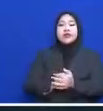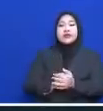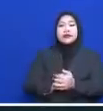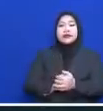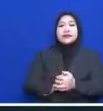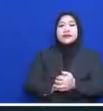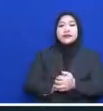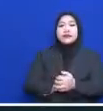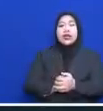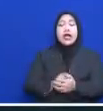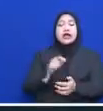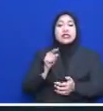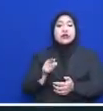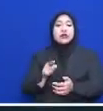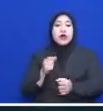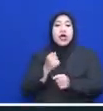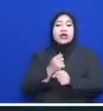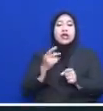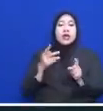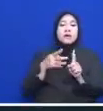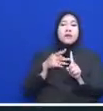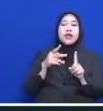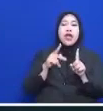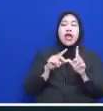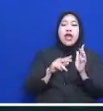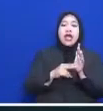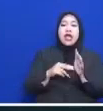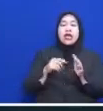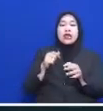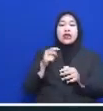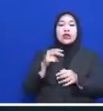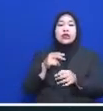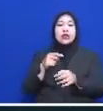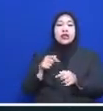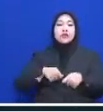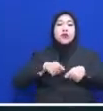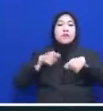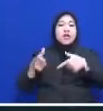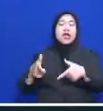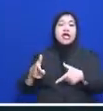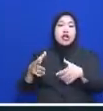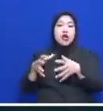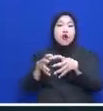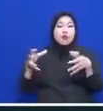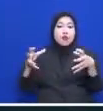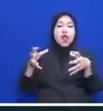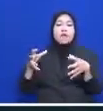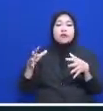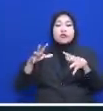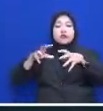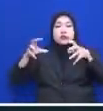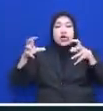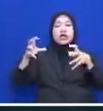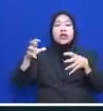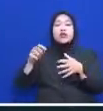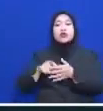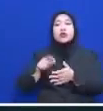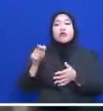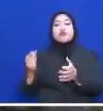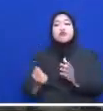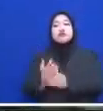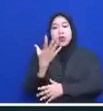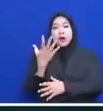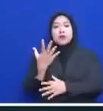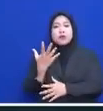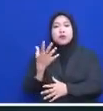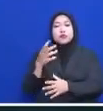yang sama. Nah disitulah bedanya negara kesatuan kita yang memberikan ruang yang besar kepada yang belum mampu untuk tumbuh, yang